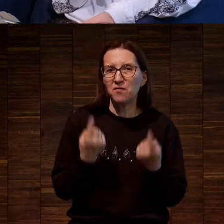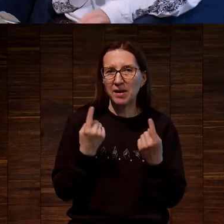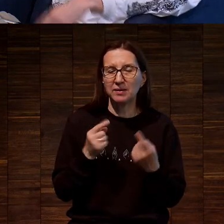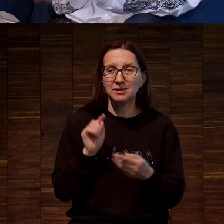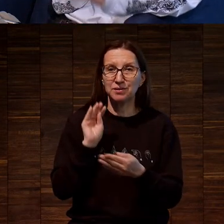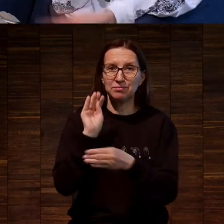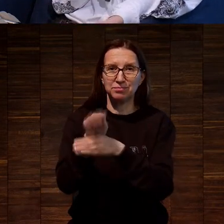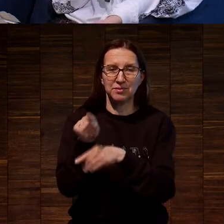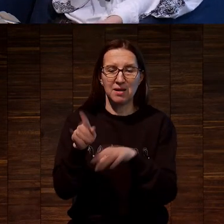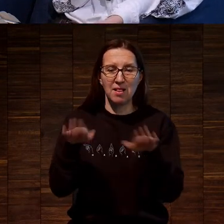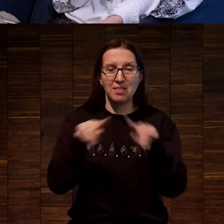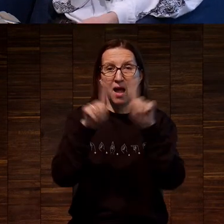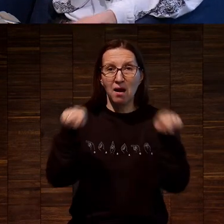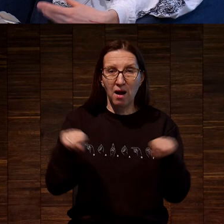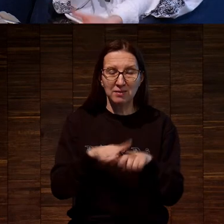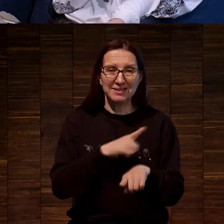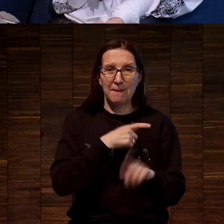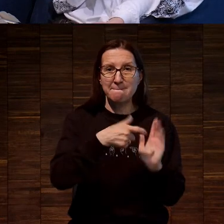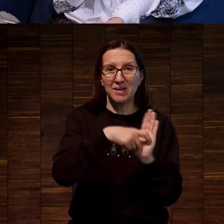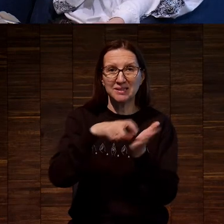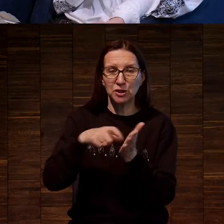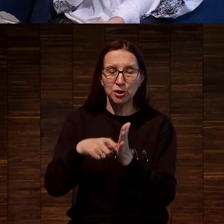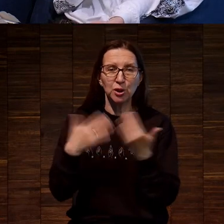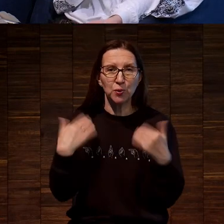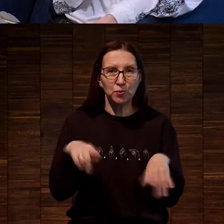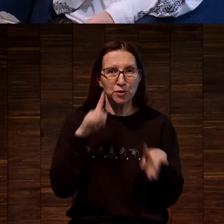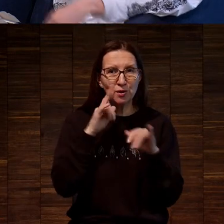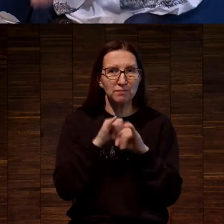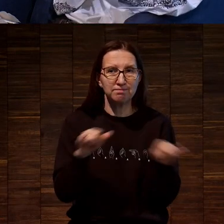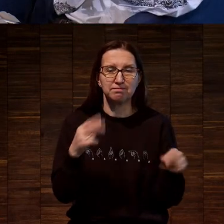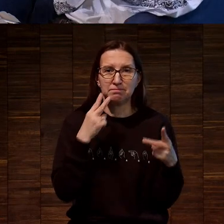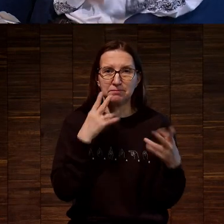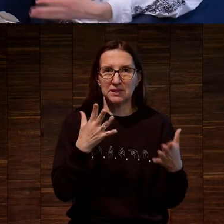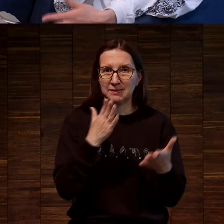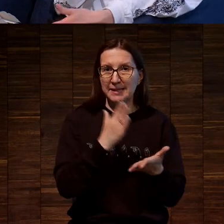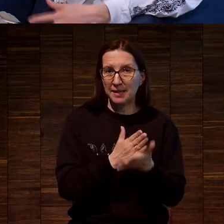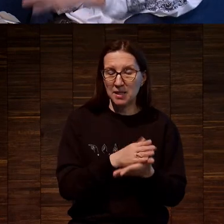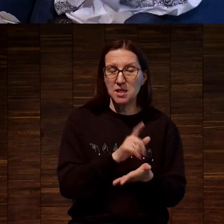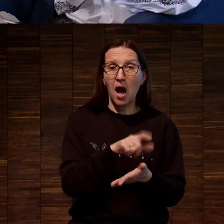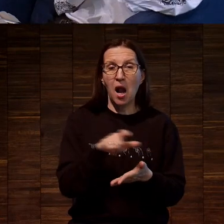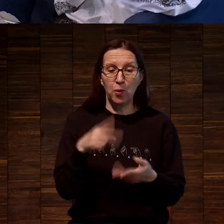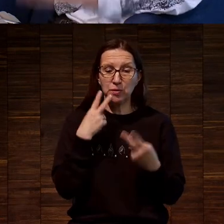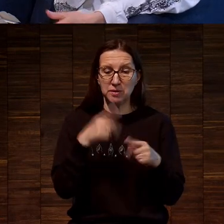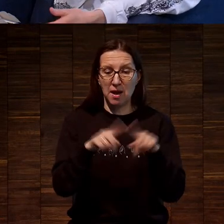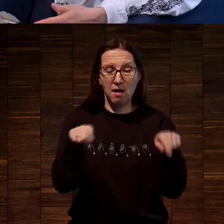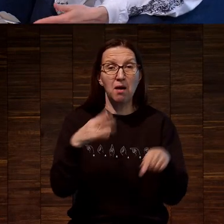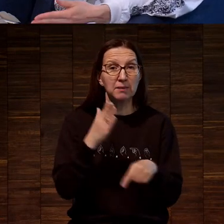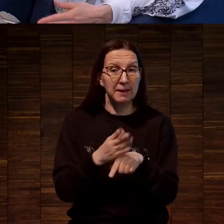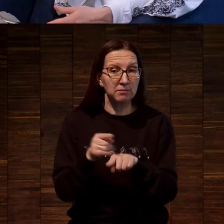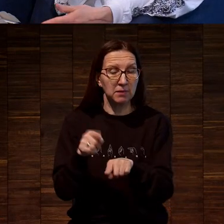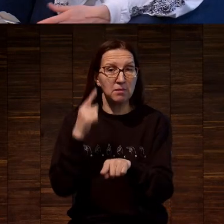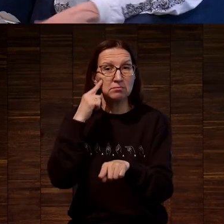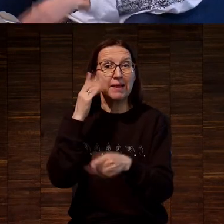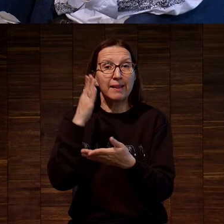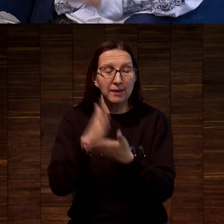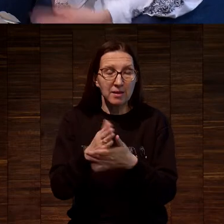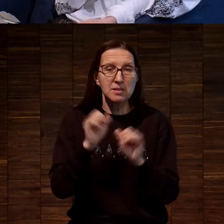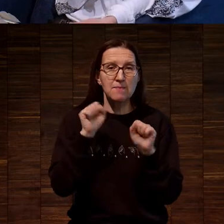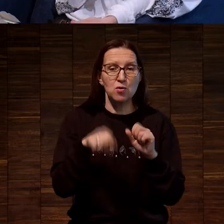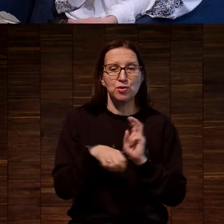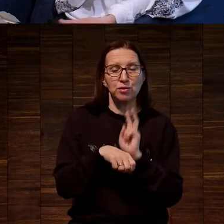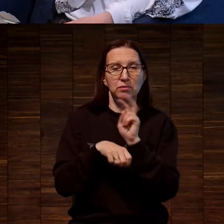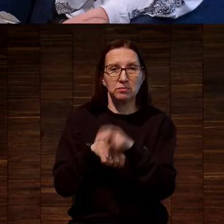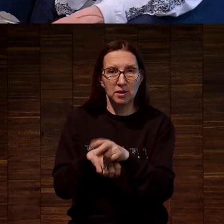на карте, во-первых, эти мастерские становятся видимыми, люди, аудитории узнают, где они находятся,